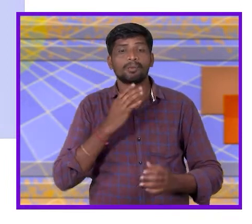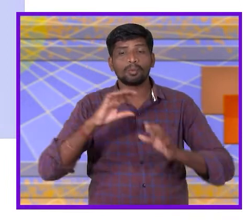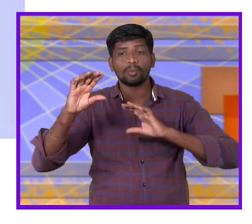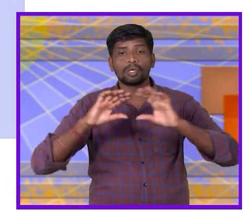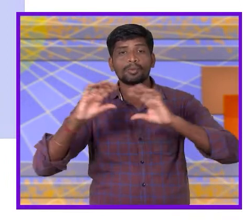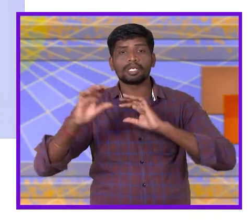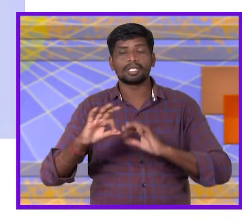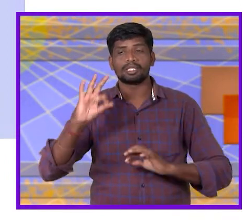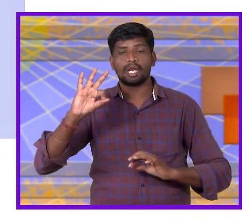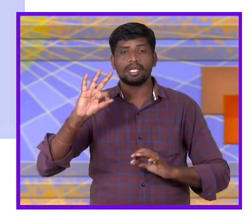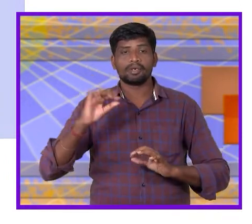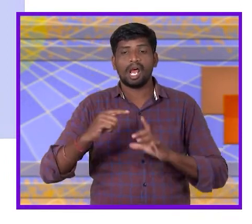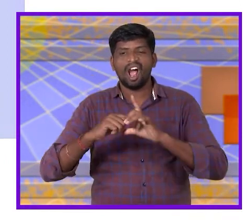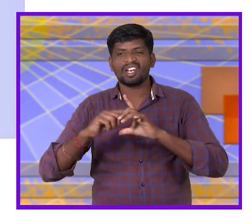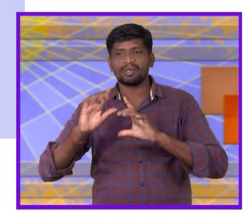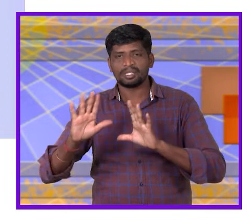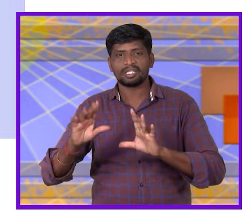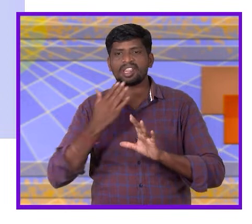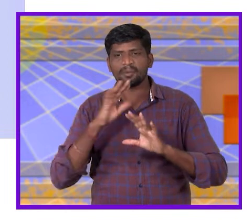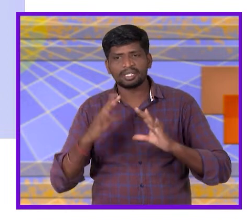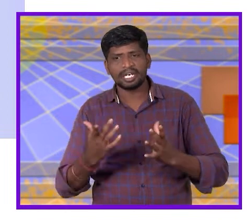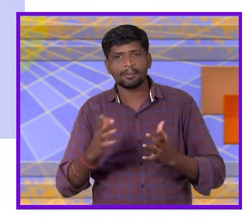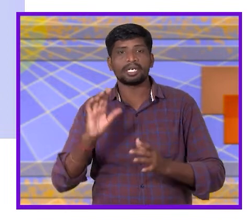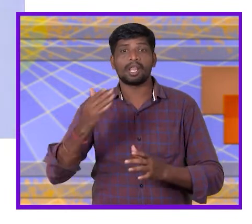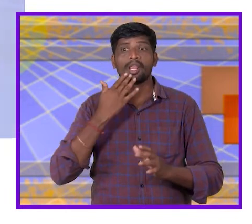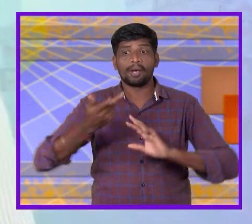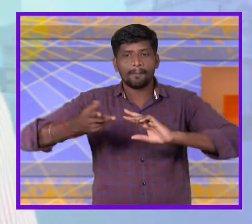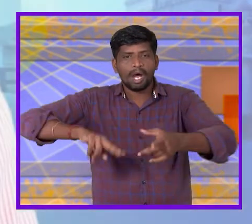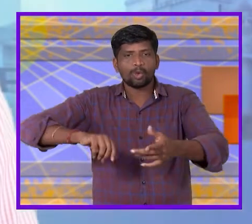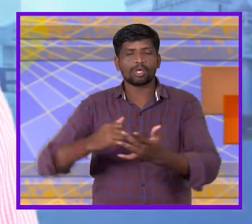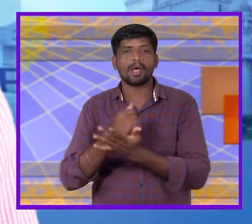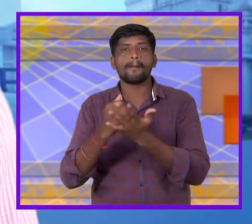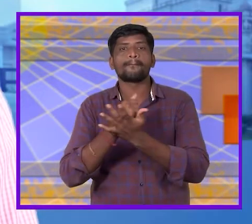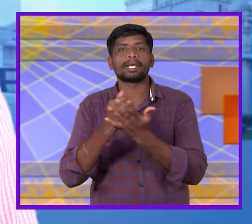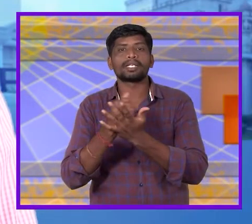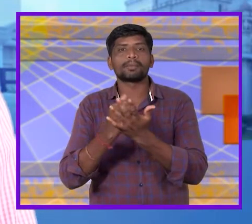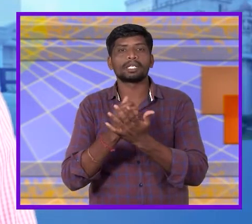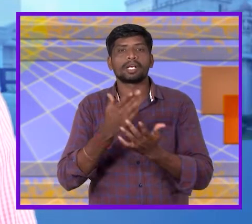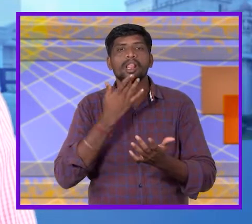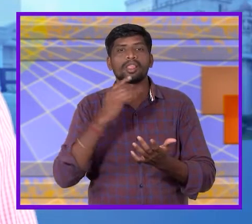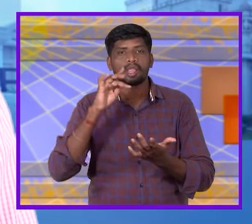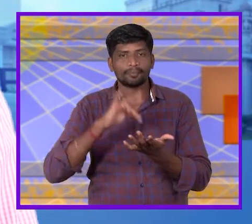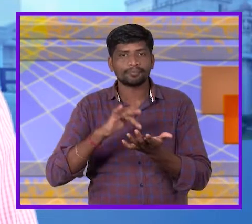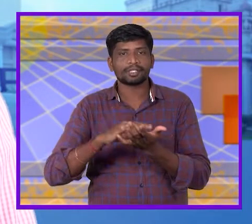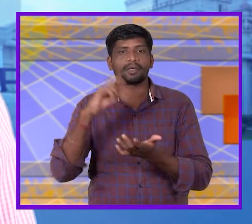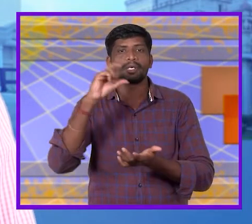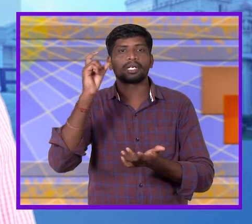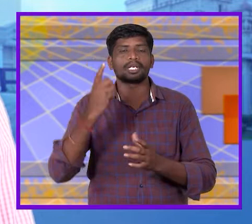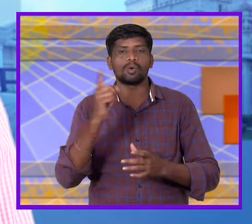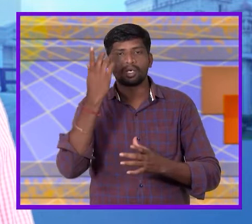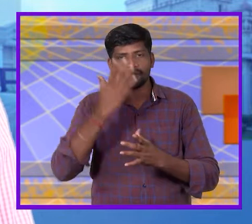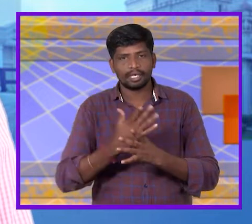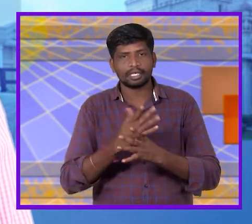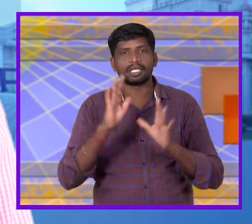அவர்கள் தனித்திறன் பெறக்கூடிய விதத்திலே அவர்களுக்கு பயிற்சி வழங்குவதும் நம்முடைய தஞ்சாவூர் தமிழ் பல்கலைக்கழகத்தினுடைய பணிகளில்